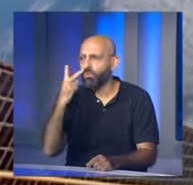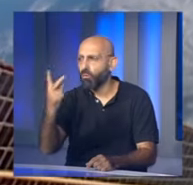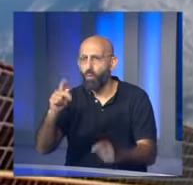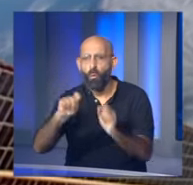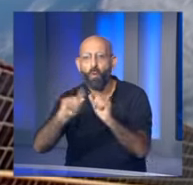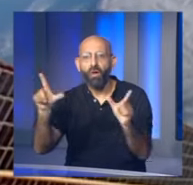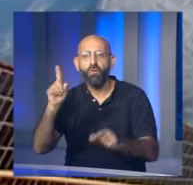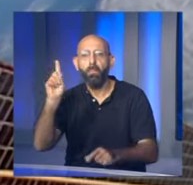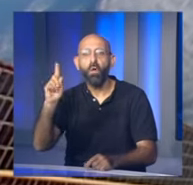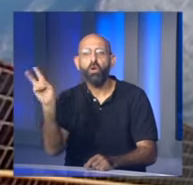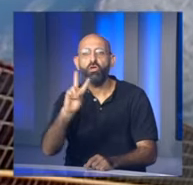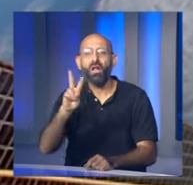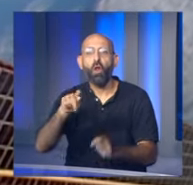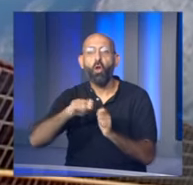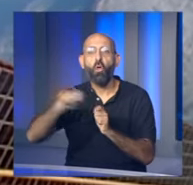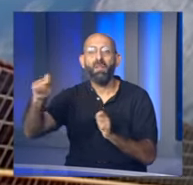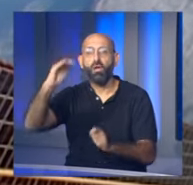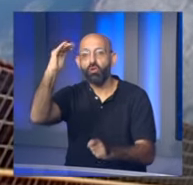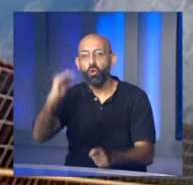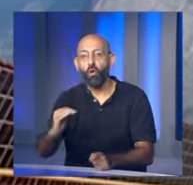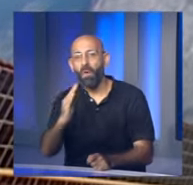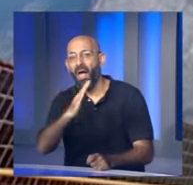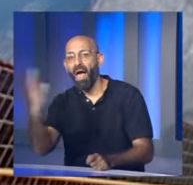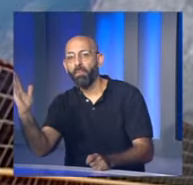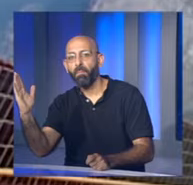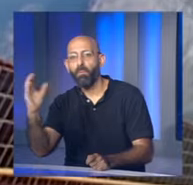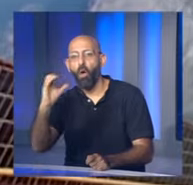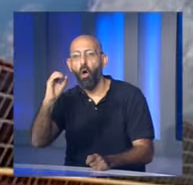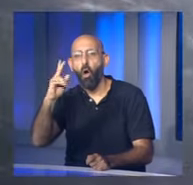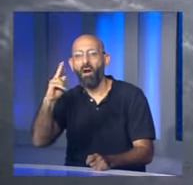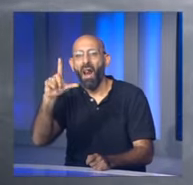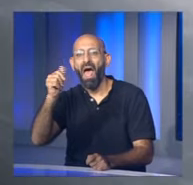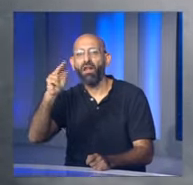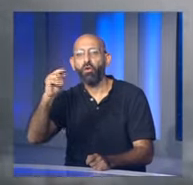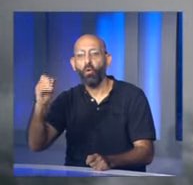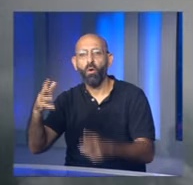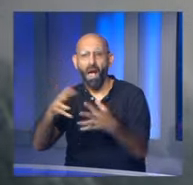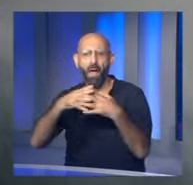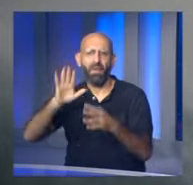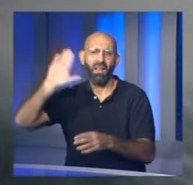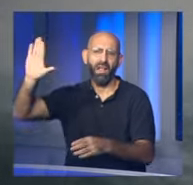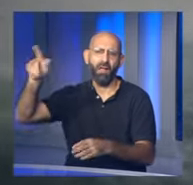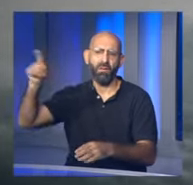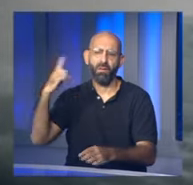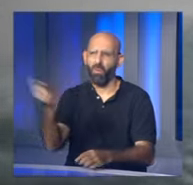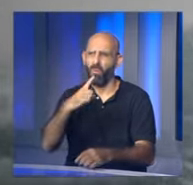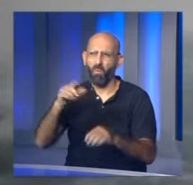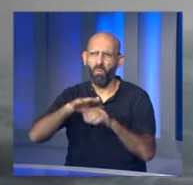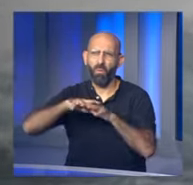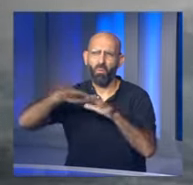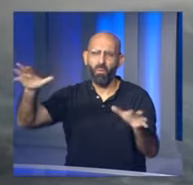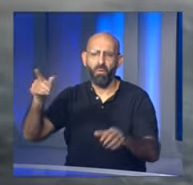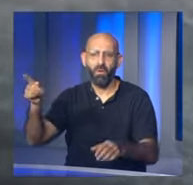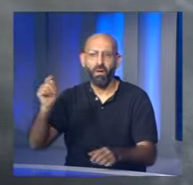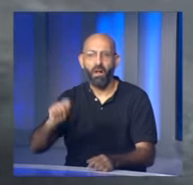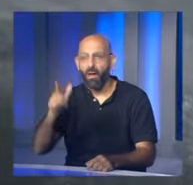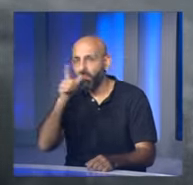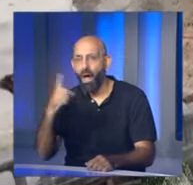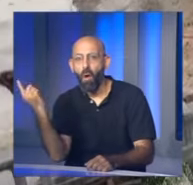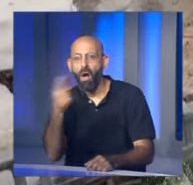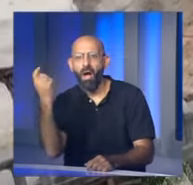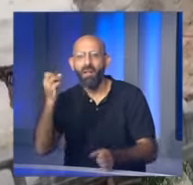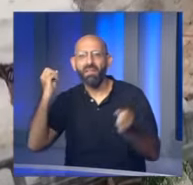يعتبر خطير جدا وكانت عين الاعصار على بعد 120 ك جنوبي غرب اورلاندو في وسط الولايه